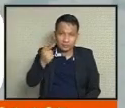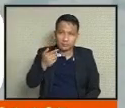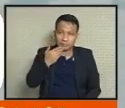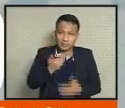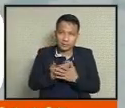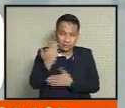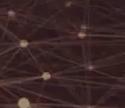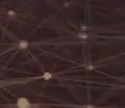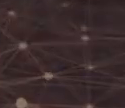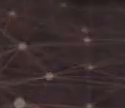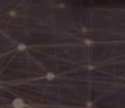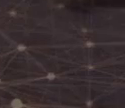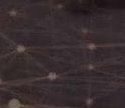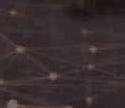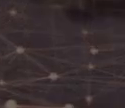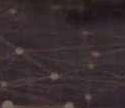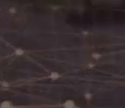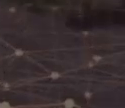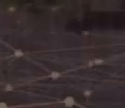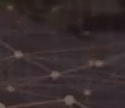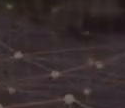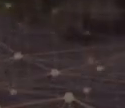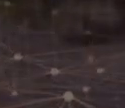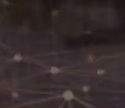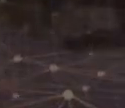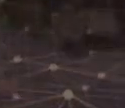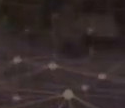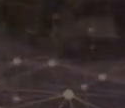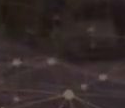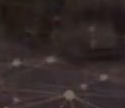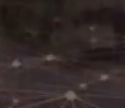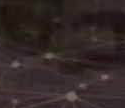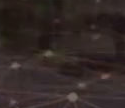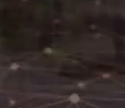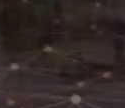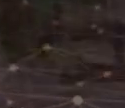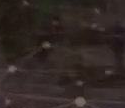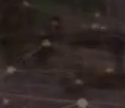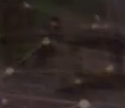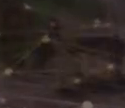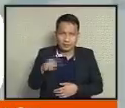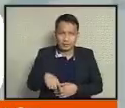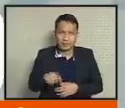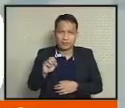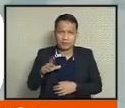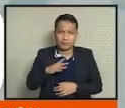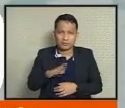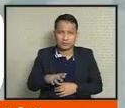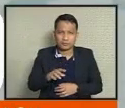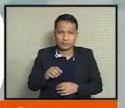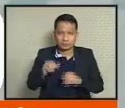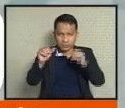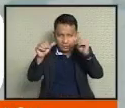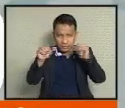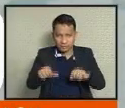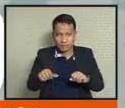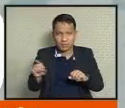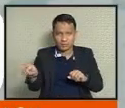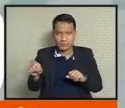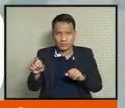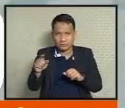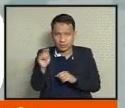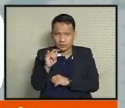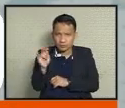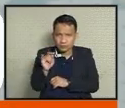tanghali po sa inyo, Sir Mark. Maganda tanghali, Idol Rafi. Sir Mark, andito po si Ma'am Arlene Altura. Nakita ko po yung mga post ninyo